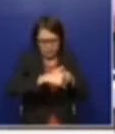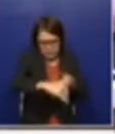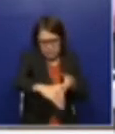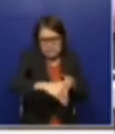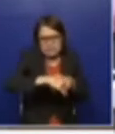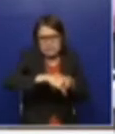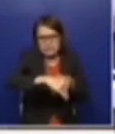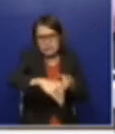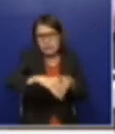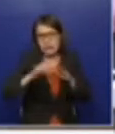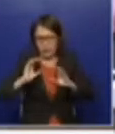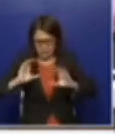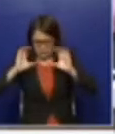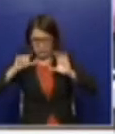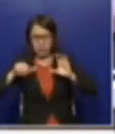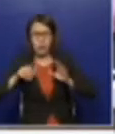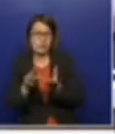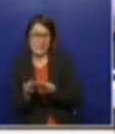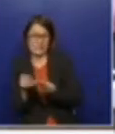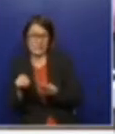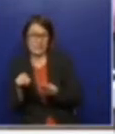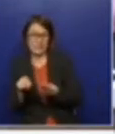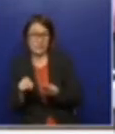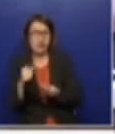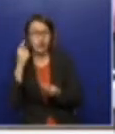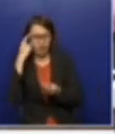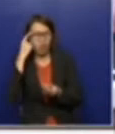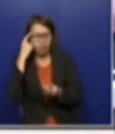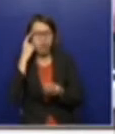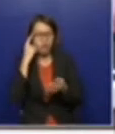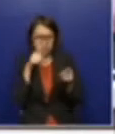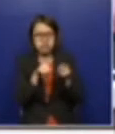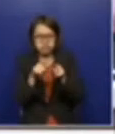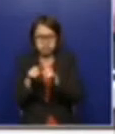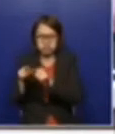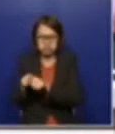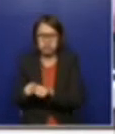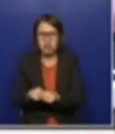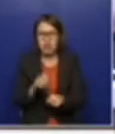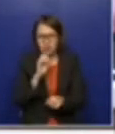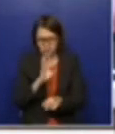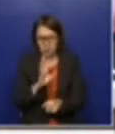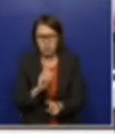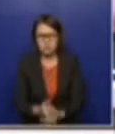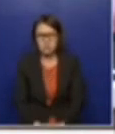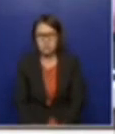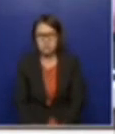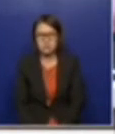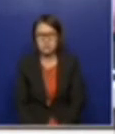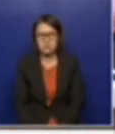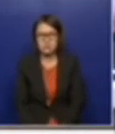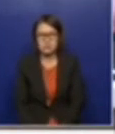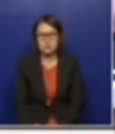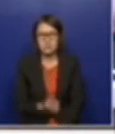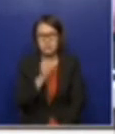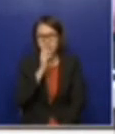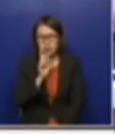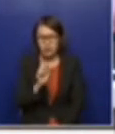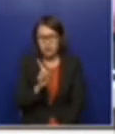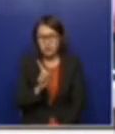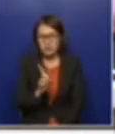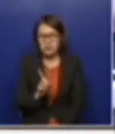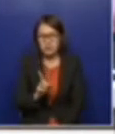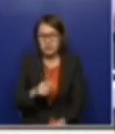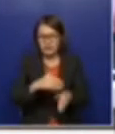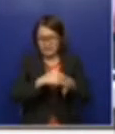ดนของรัฐผมเห็นด้วยกับท่านสมาชิกหลายๆท่านที่อภิปรายไปได้บอกว่าการประกาศ